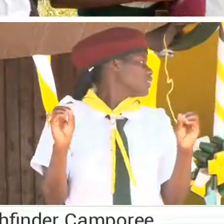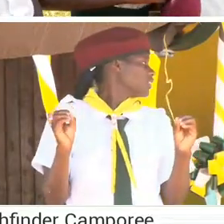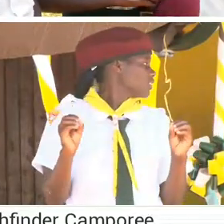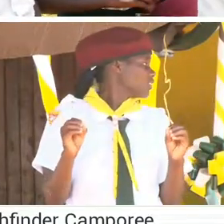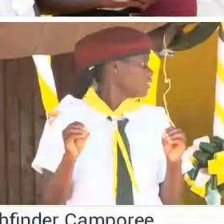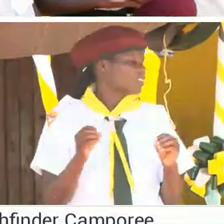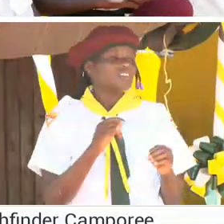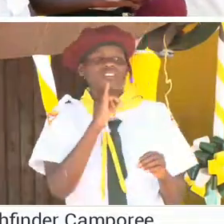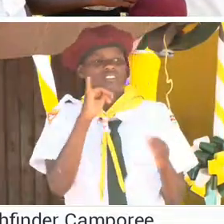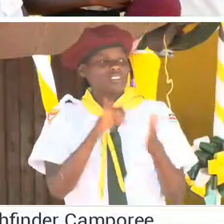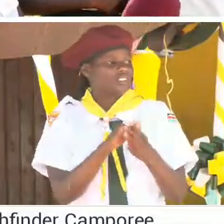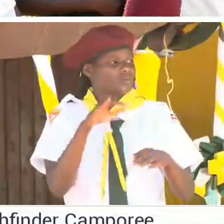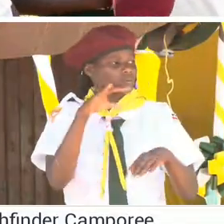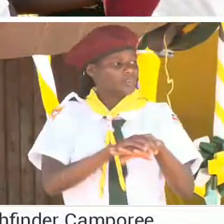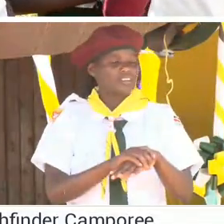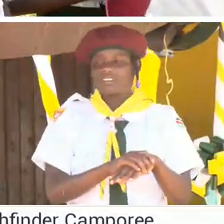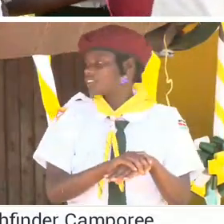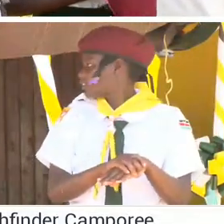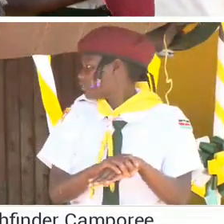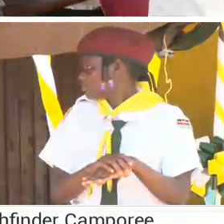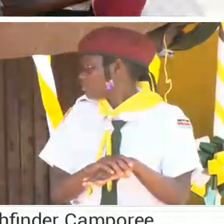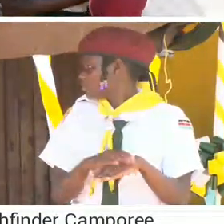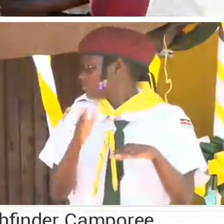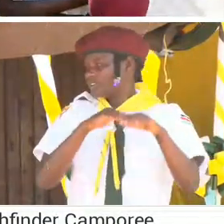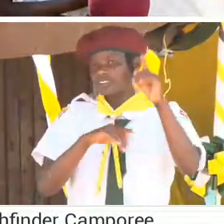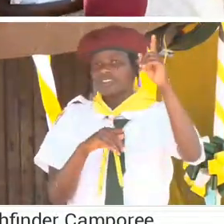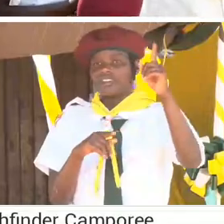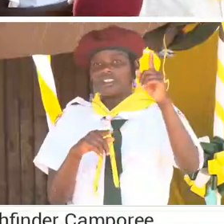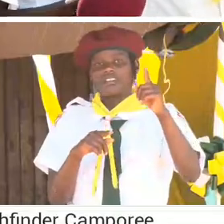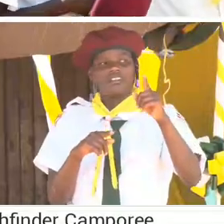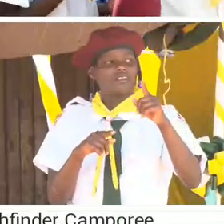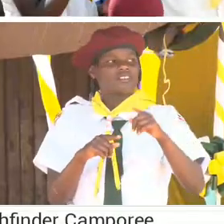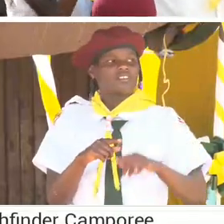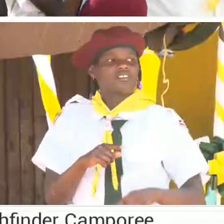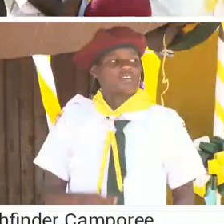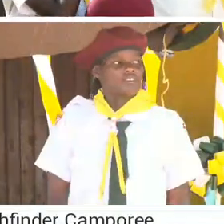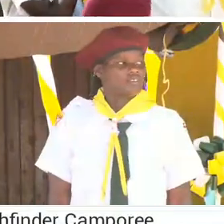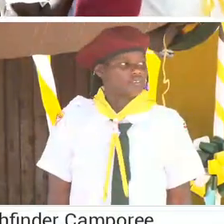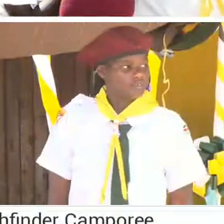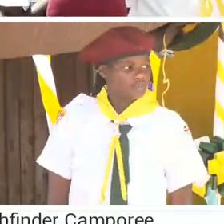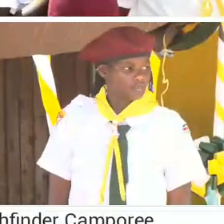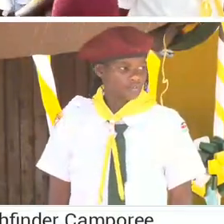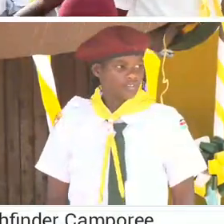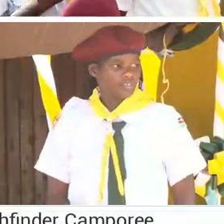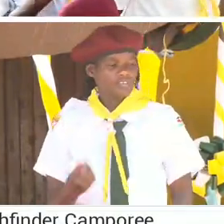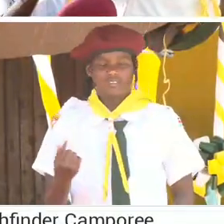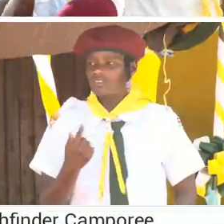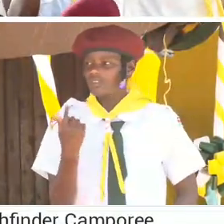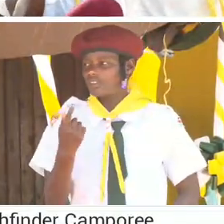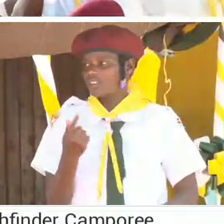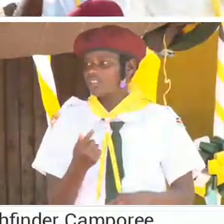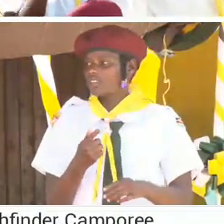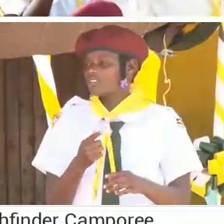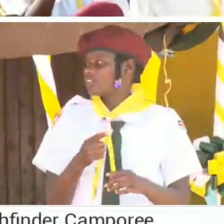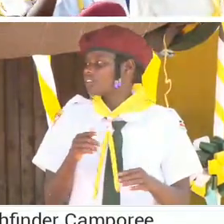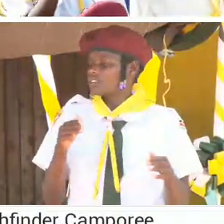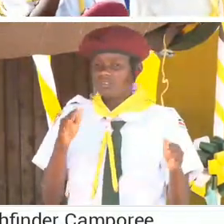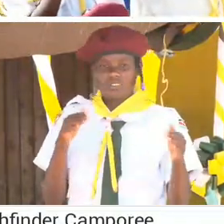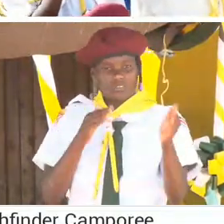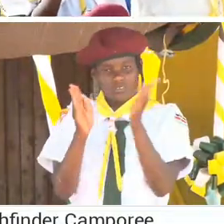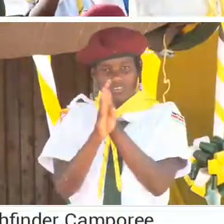Ili upate uzima wa milele, imekupasa uzaliwe mara ya pili. Ni nini kinachokuzuia? Mungu akubariki dada yangu. Ni nini